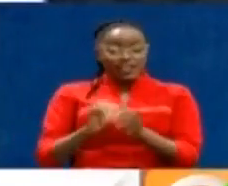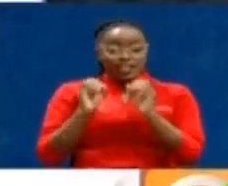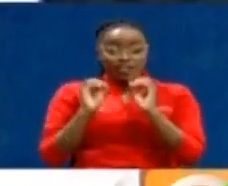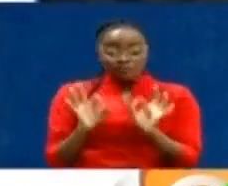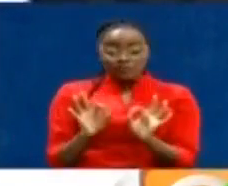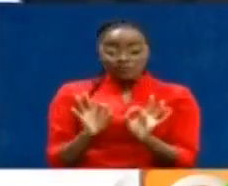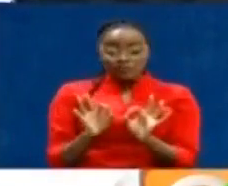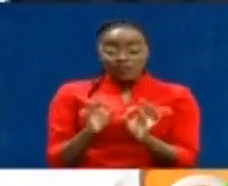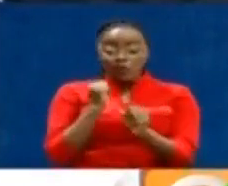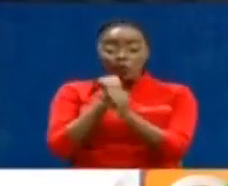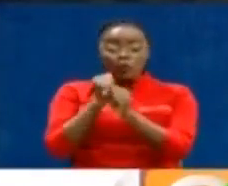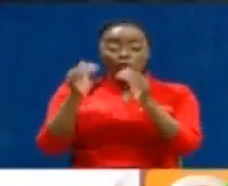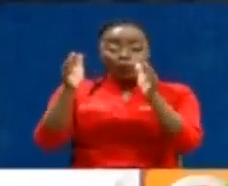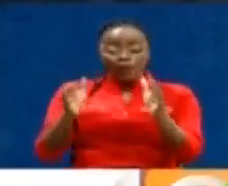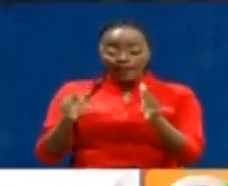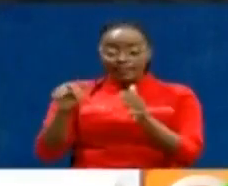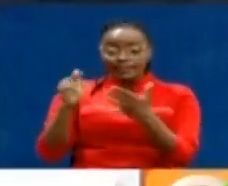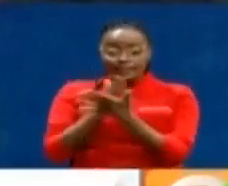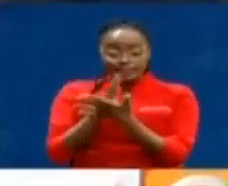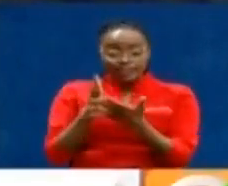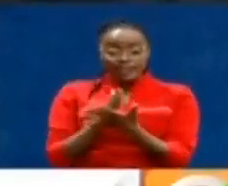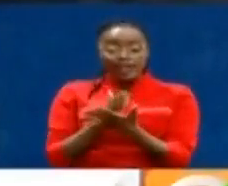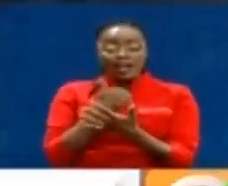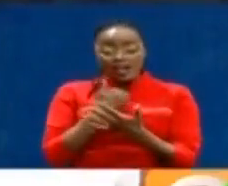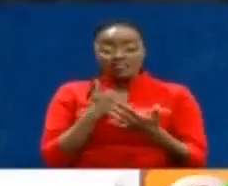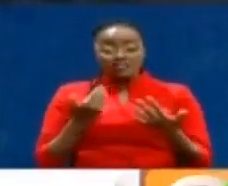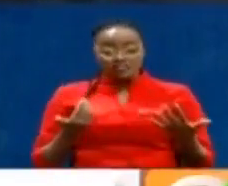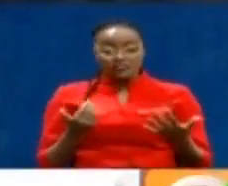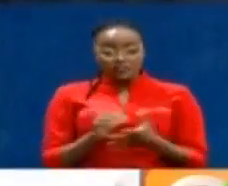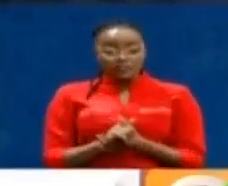Ikiwa ni wafanyikazi wa sekta hii, tuko nao.